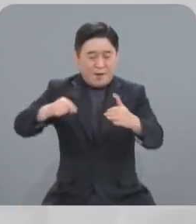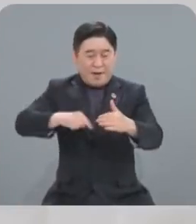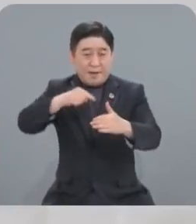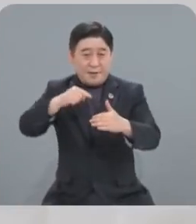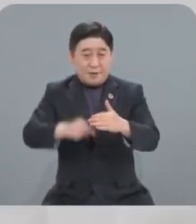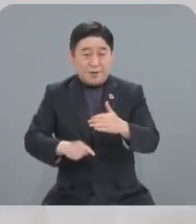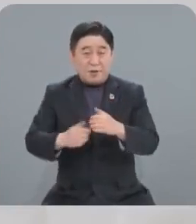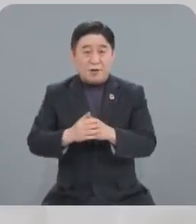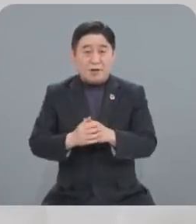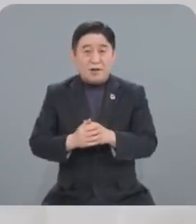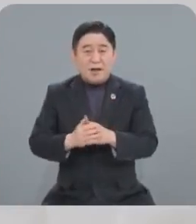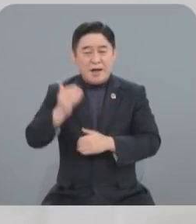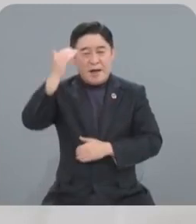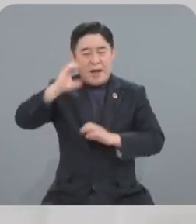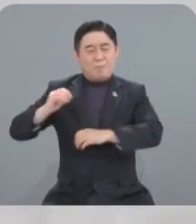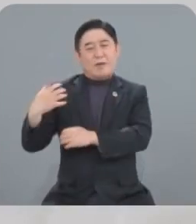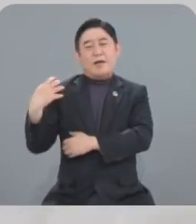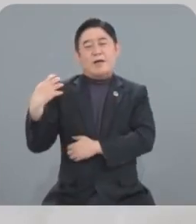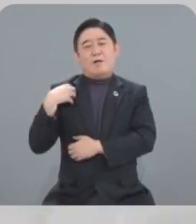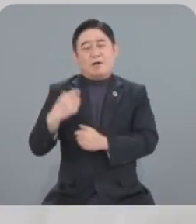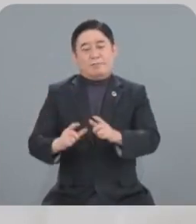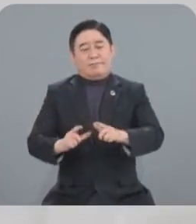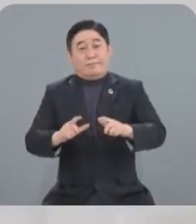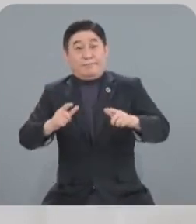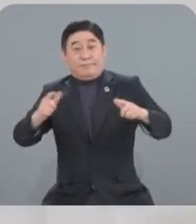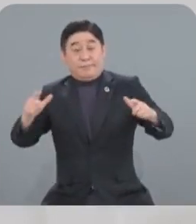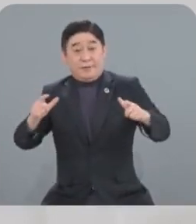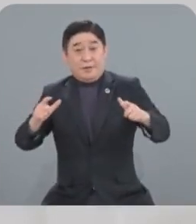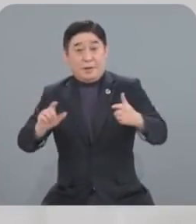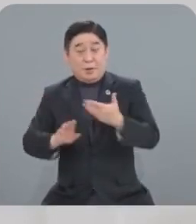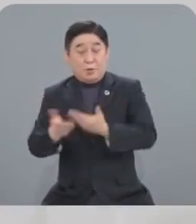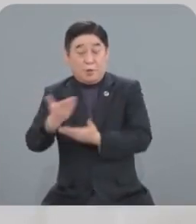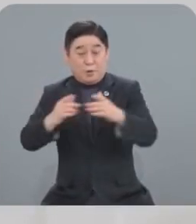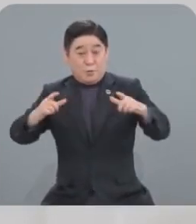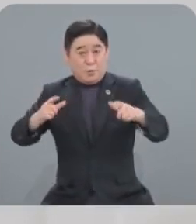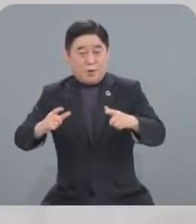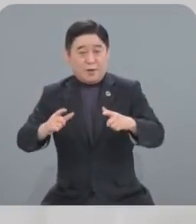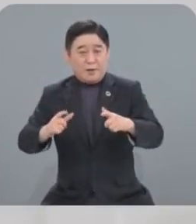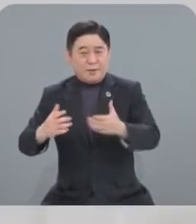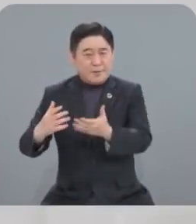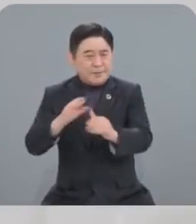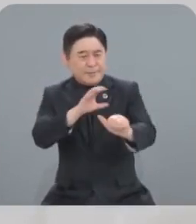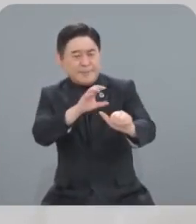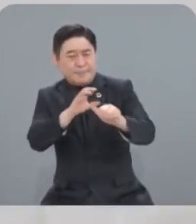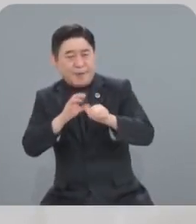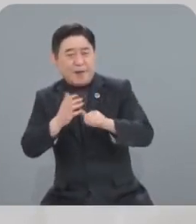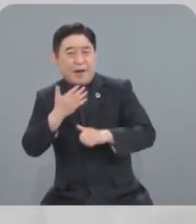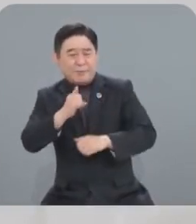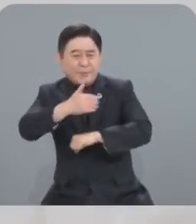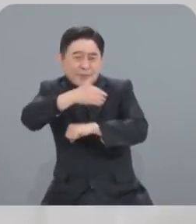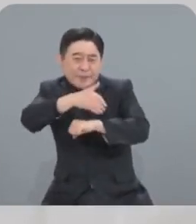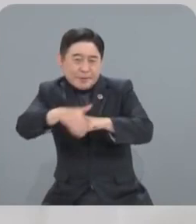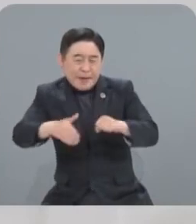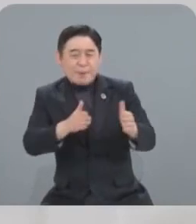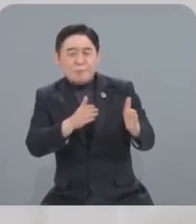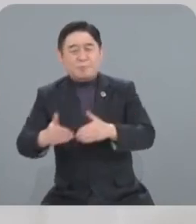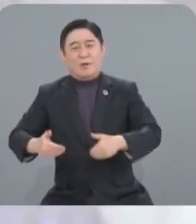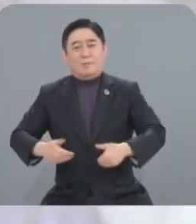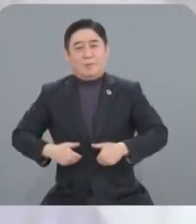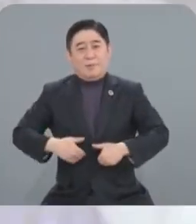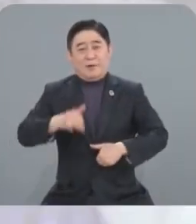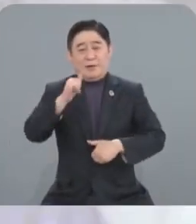우리 역할을 확장하며 그 노인에 나오는 외교 공간을 최대로 활용하는 전략을 마련해야